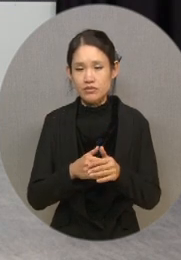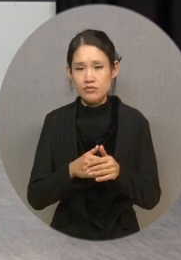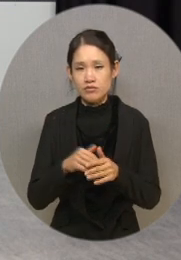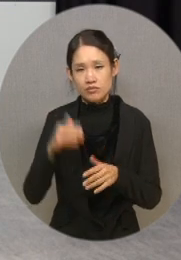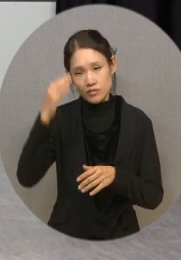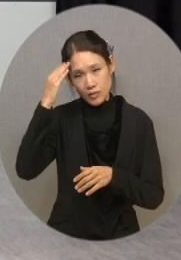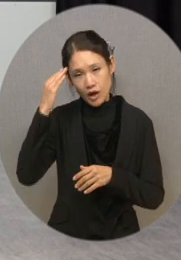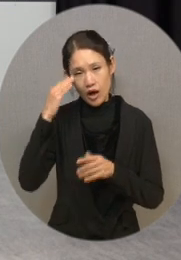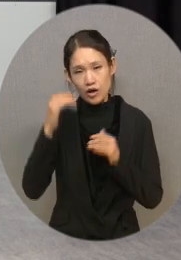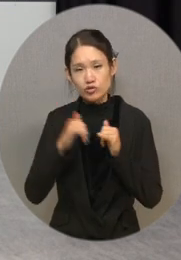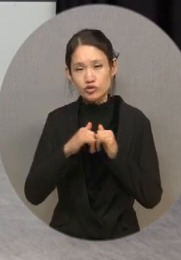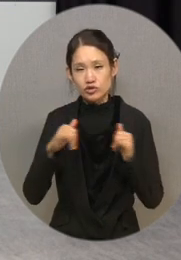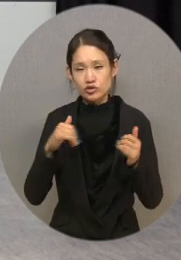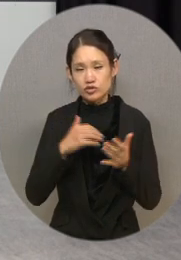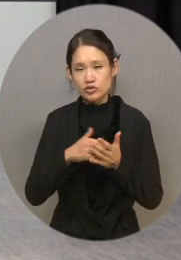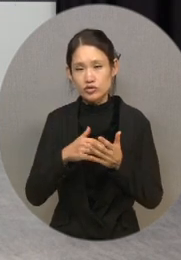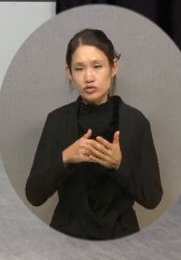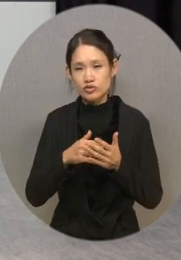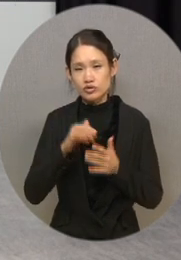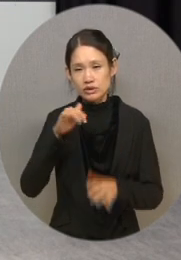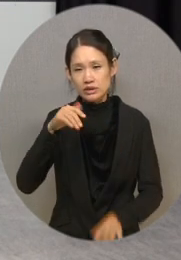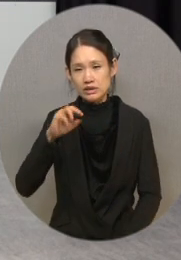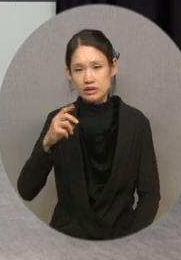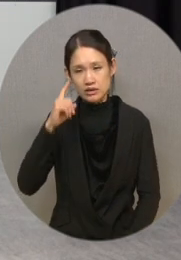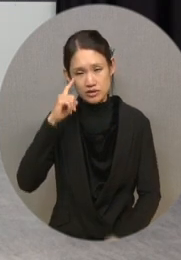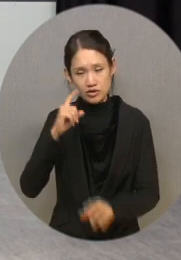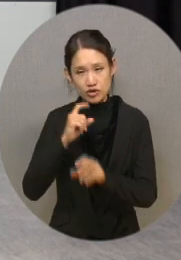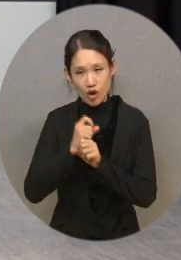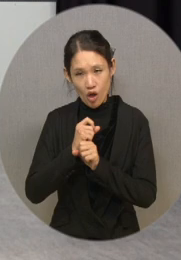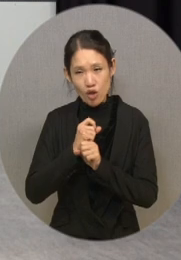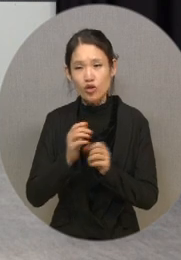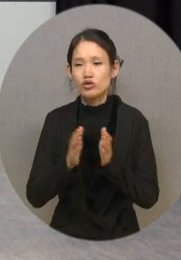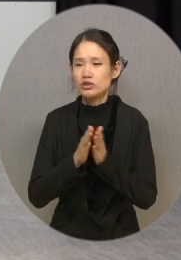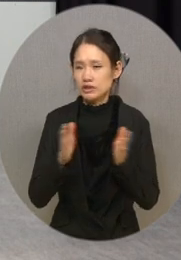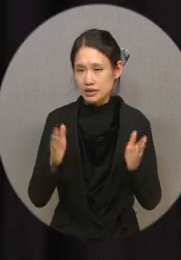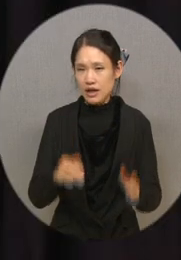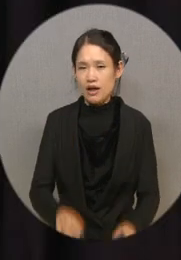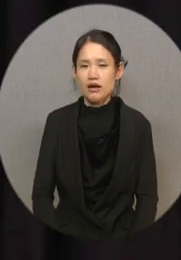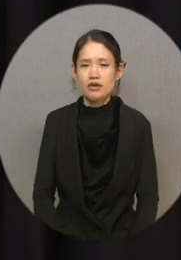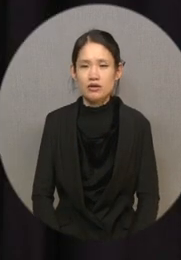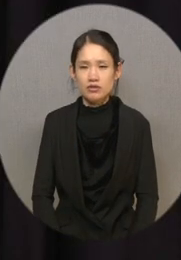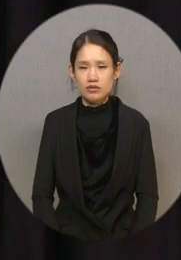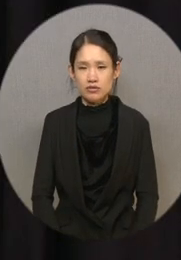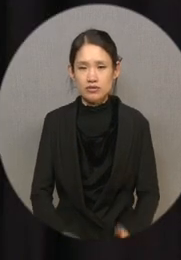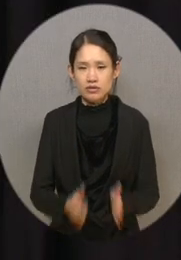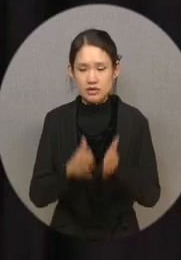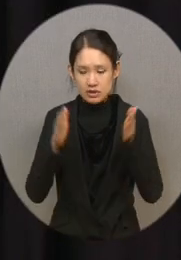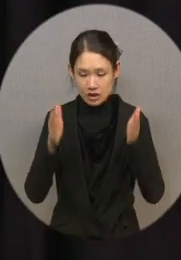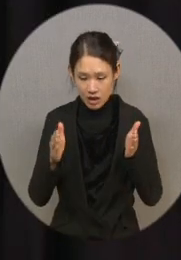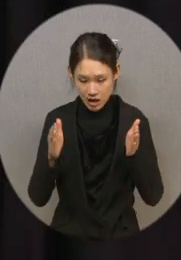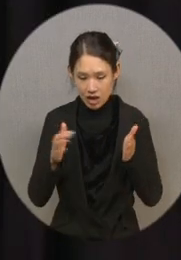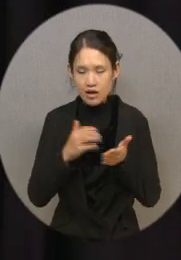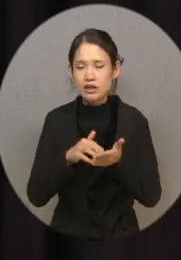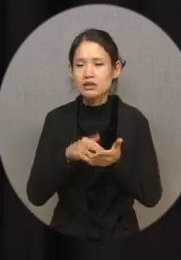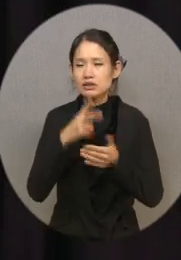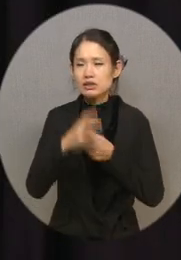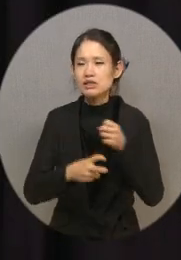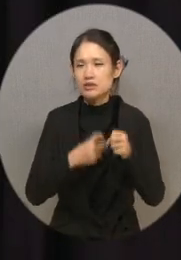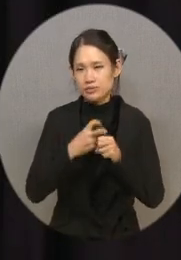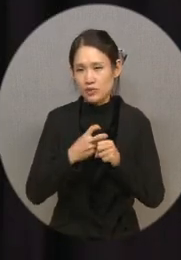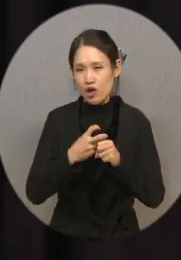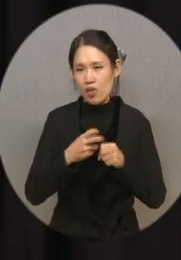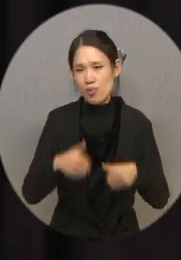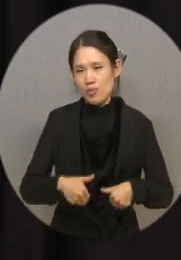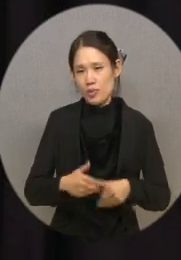20년에부터는 우리나라가 인구의 질 연구로 돕니다. 인구학 연구가. 그래서 20년이 걸렸다고 볼 수가 있어요. 그런데